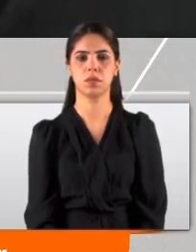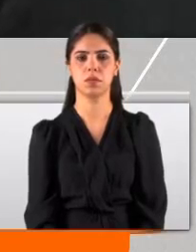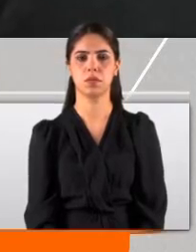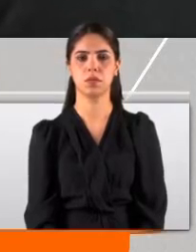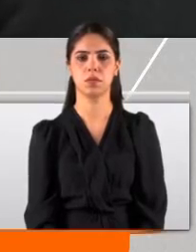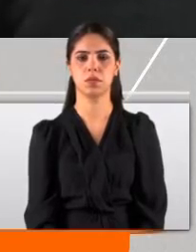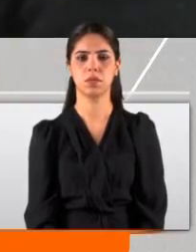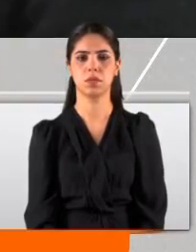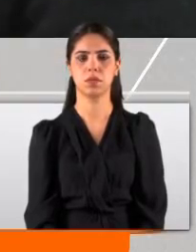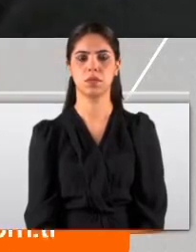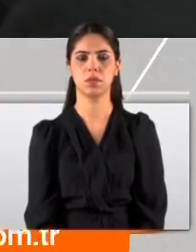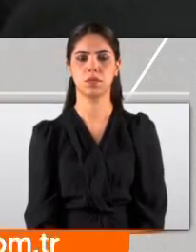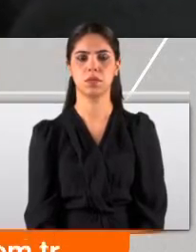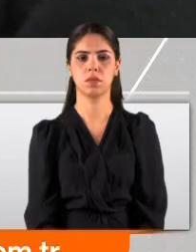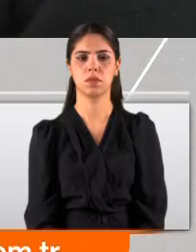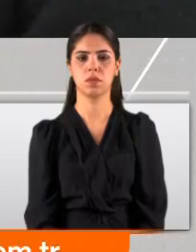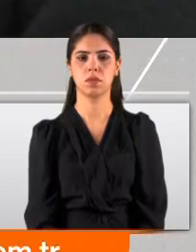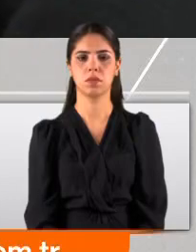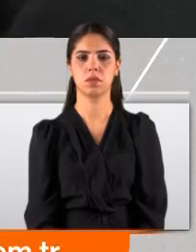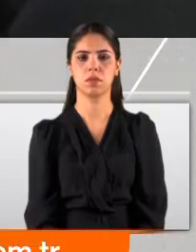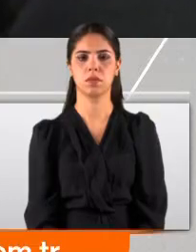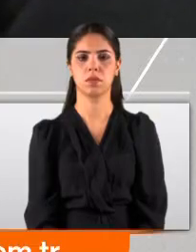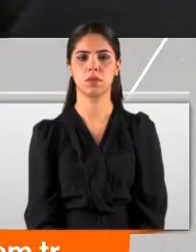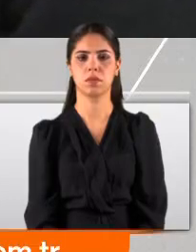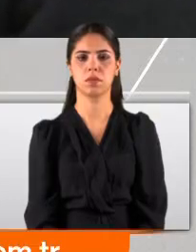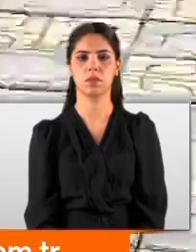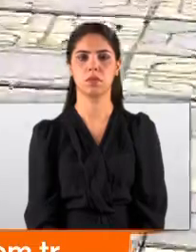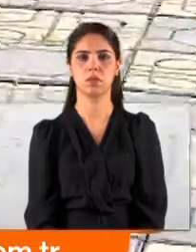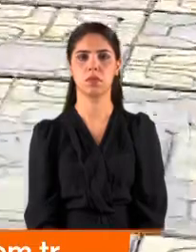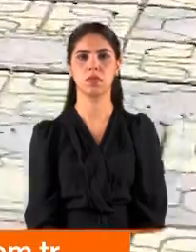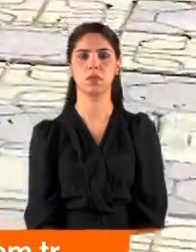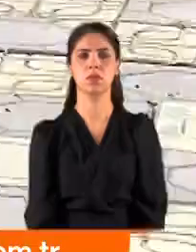kayıp. Cezasını çekmesi lazım. Açılacak dava ve sonuna kadar gideceğim.